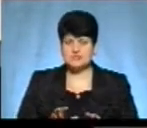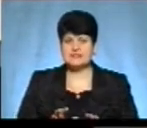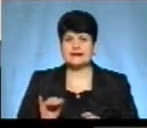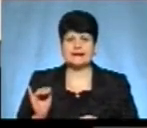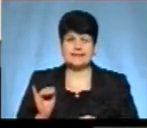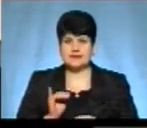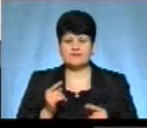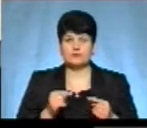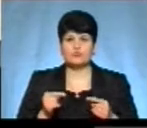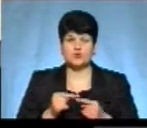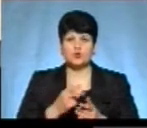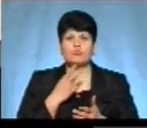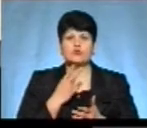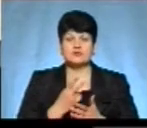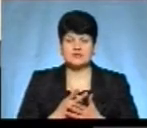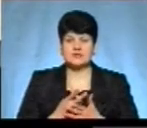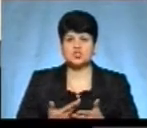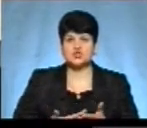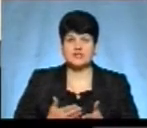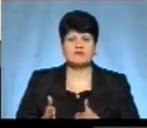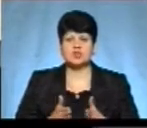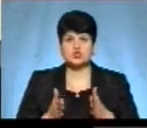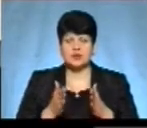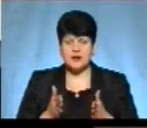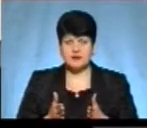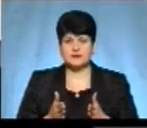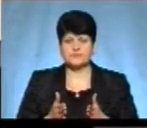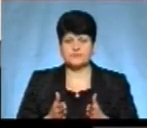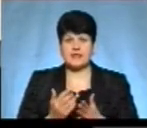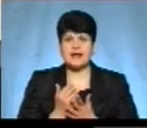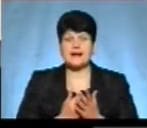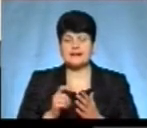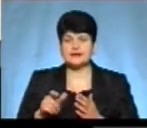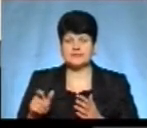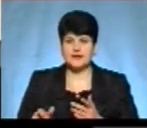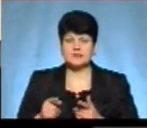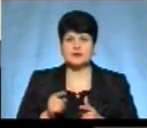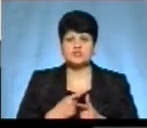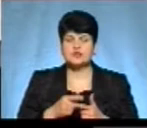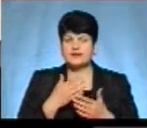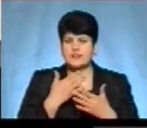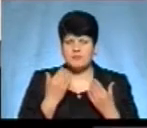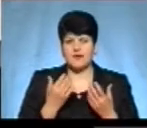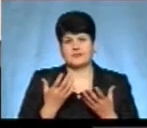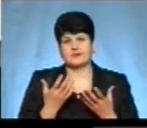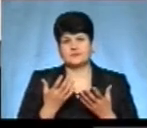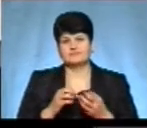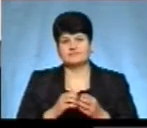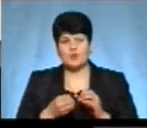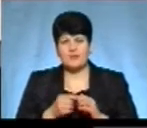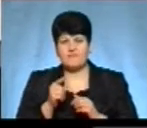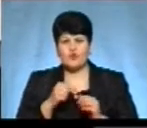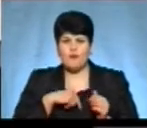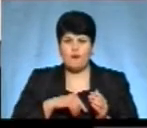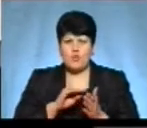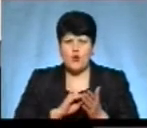відповідно, подивитися на життєвий шлях самого кандидата, чи немає якихось, скажімо так, темних плям його біографії, чим він взагалі займався, в